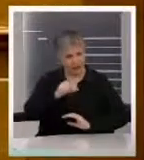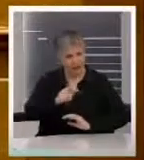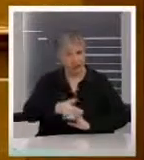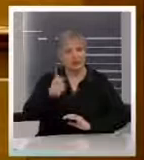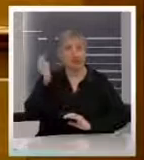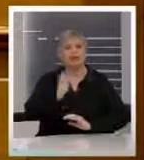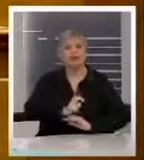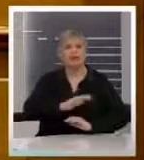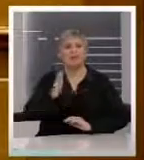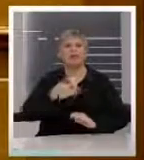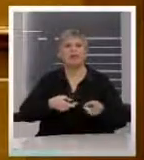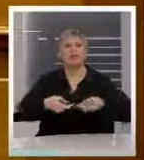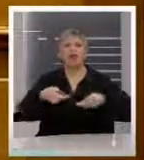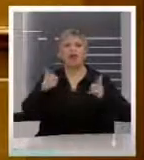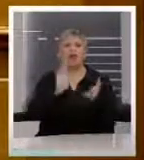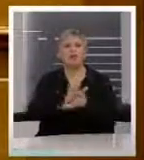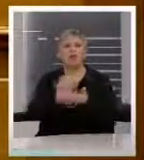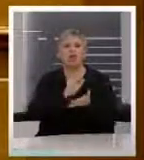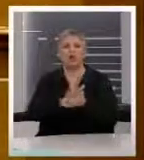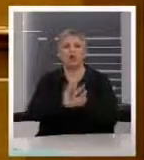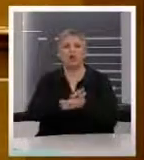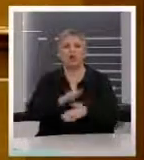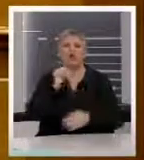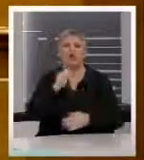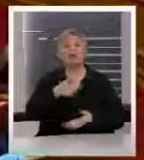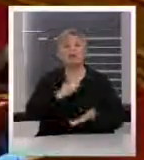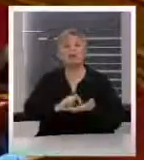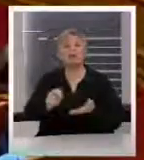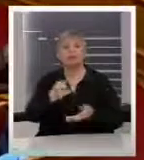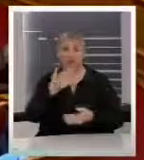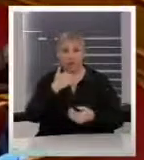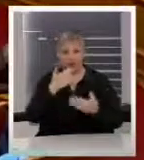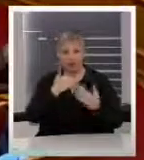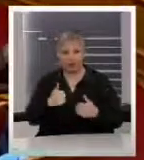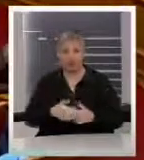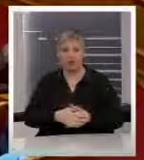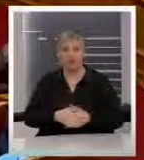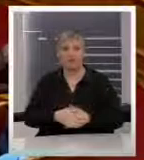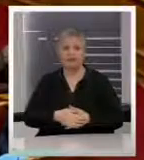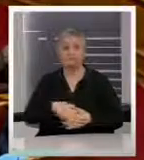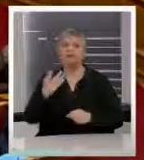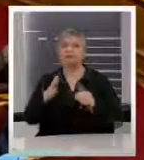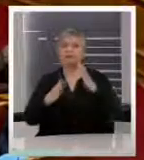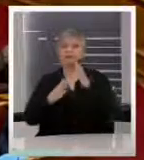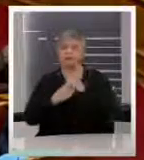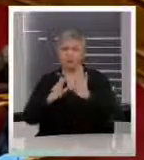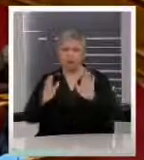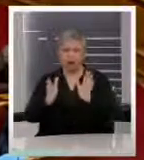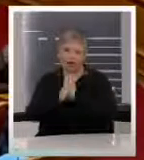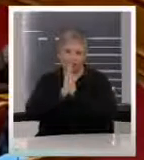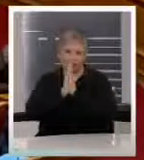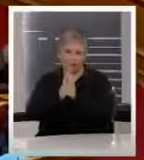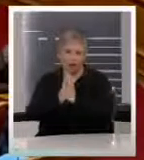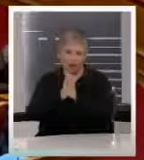τον ελεύθερο τύπο δεν τα παίρνατε, κύριε Βούλτευση. Από τον ελεύθερο τύπο που δανειζόταν δεν τα παίρνατε κι εσείς. Τα